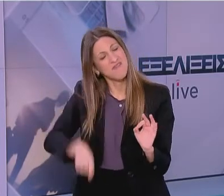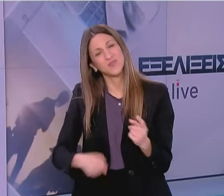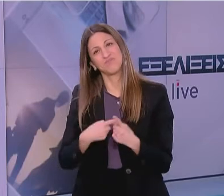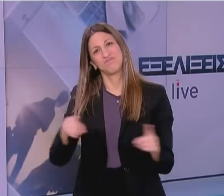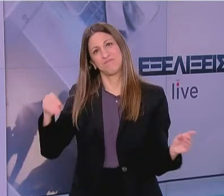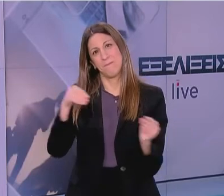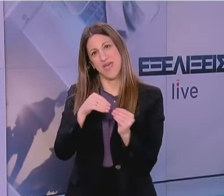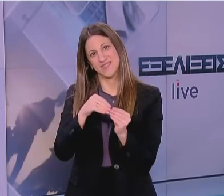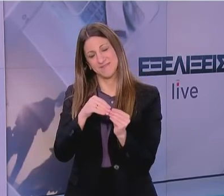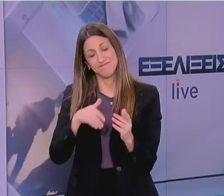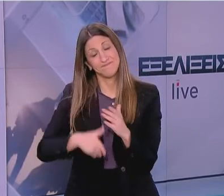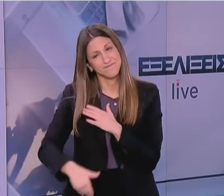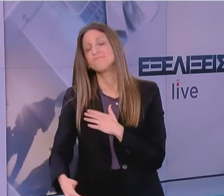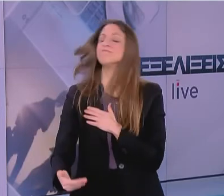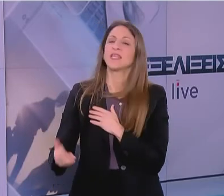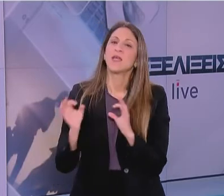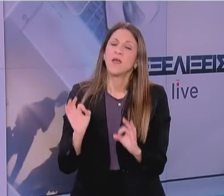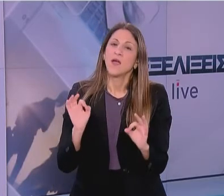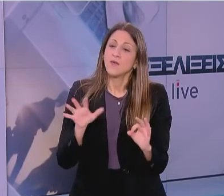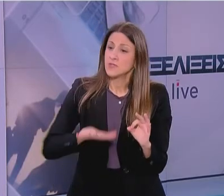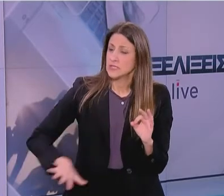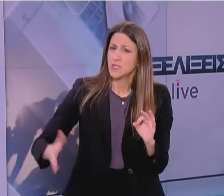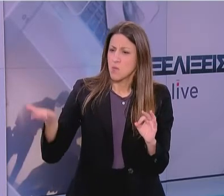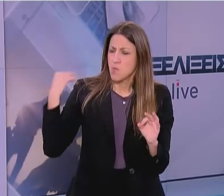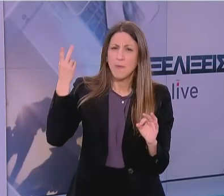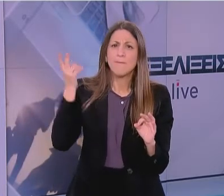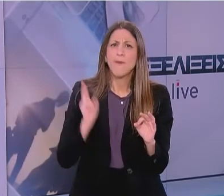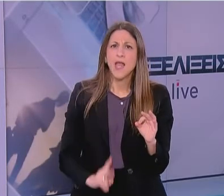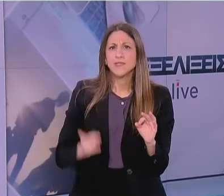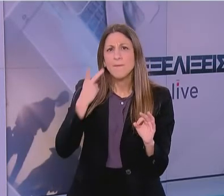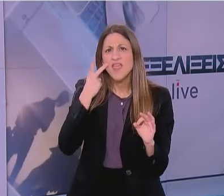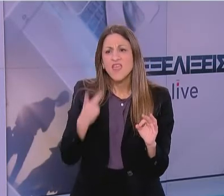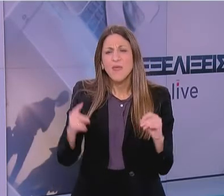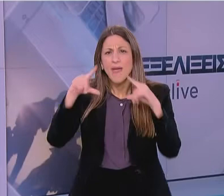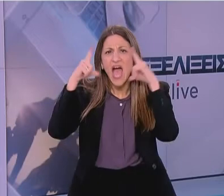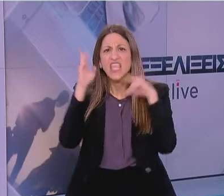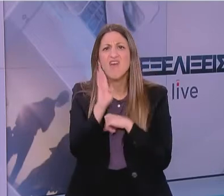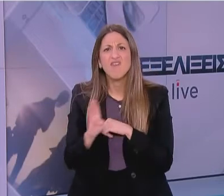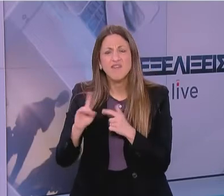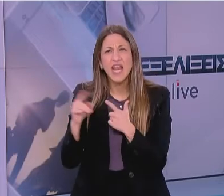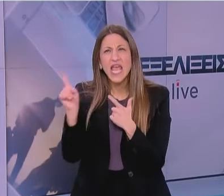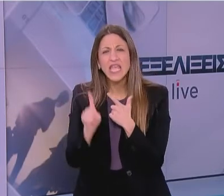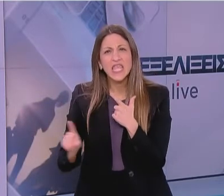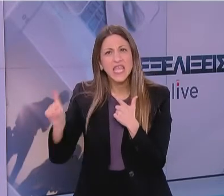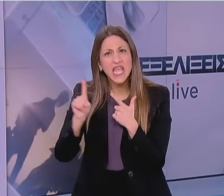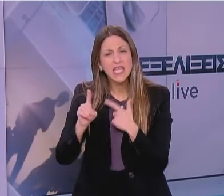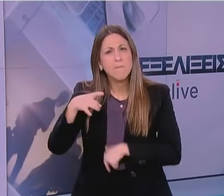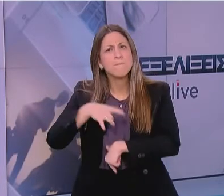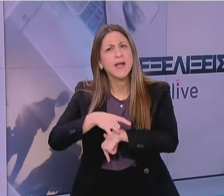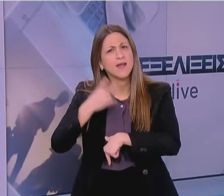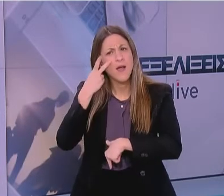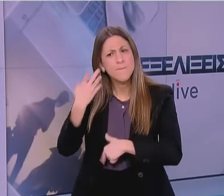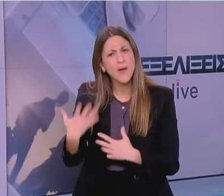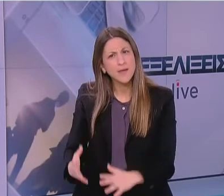προκαλούν προβληματισμό φαινόμενα όπως αυτά που παρατηρήθηκαν την περασμένη Παρασκευή στην Αγία Βαρβάρα και την Κυριακή στην Αγία Τριάδα της Πάτρας.